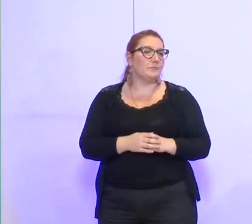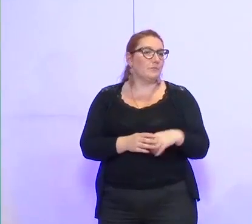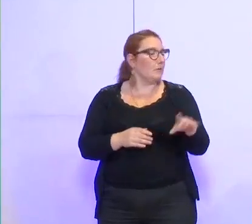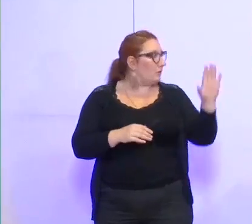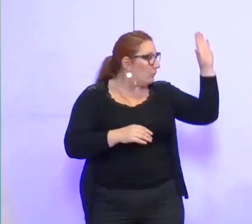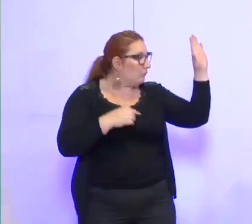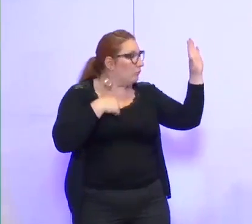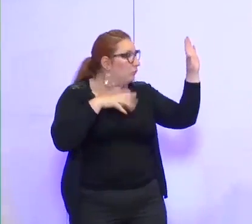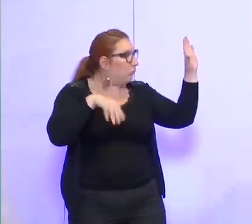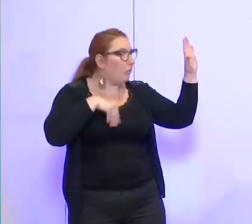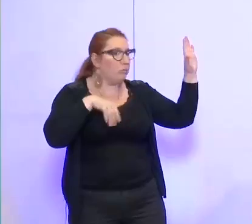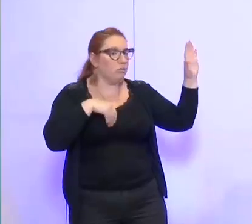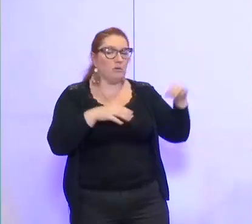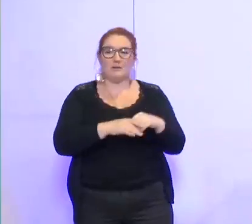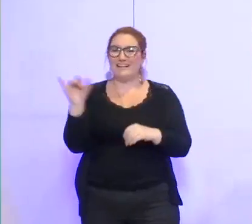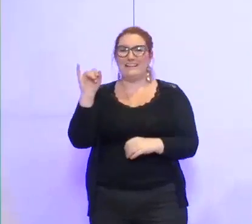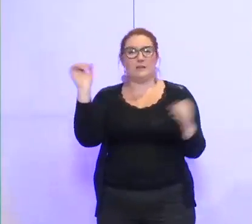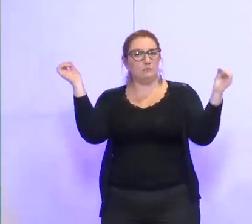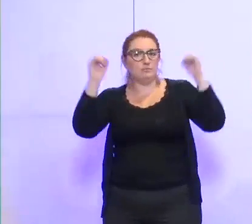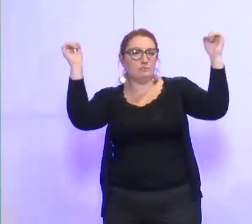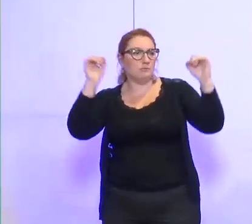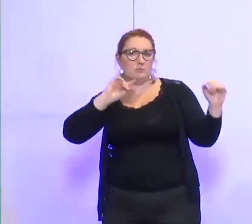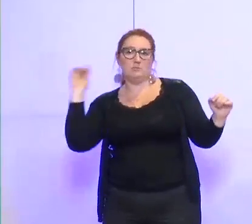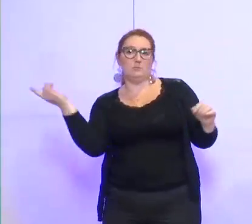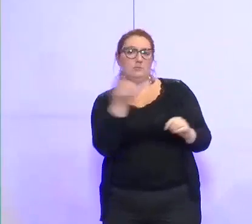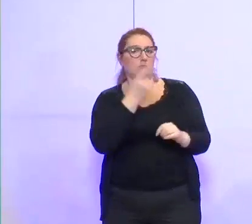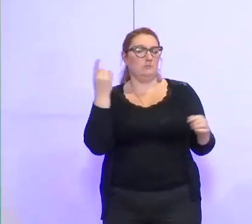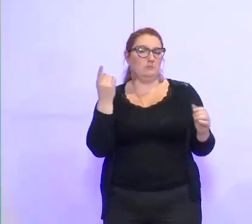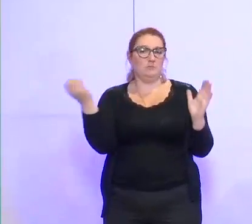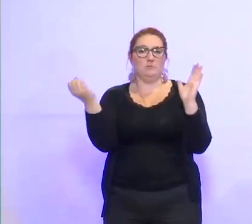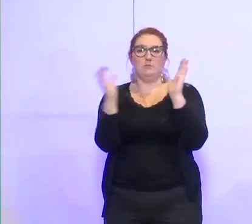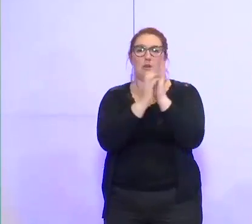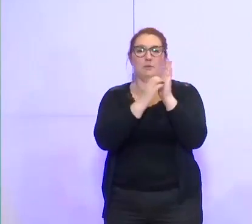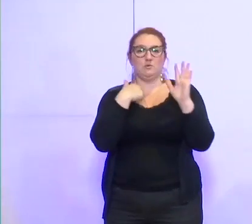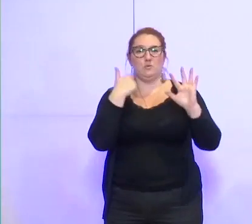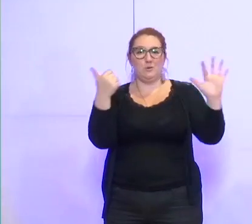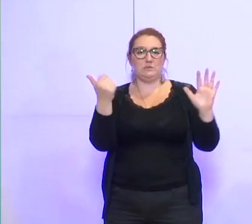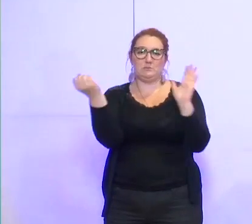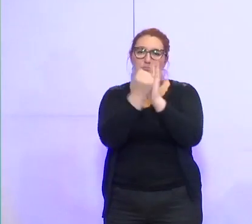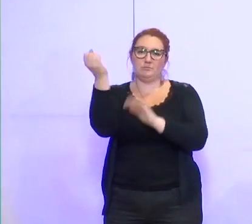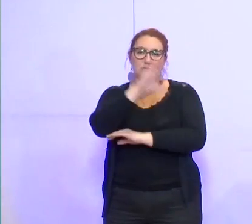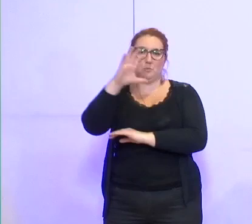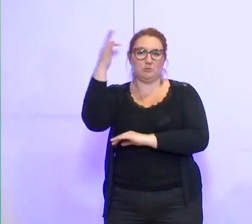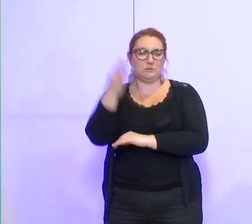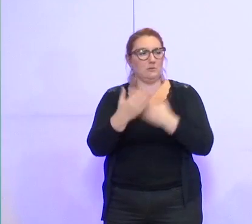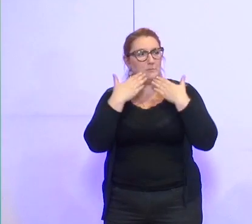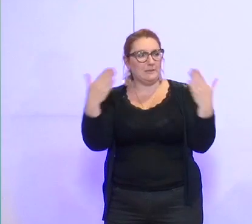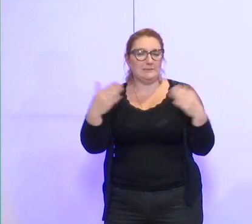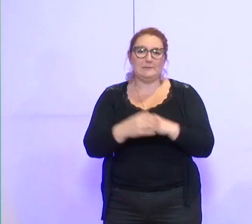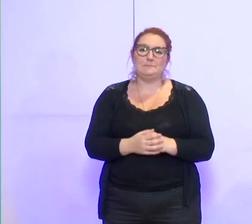Et donc qui est pour ? L'ensemble des groupes. Cette délibération numéro 6 est adoptée à l'unanimité. Je vous